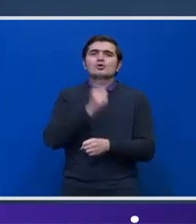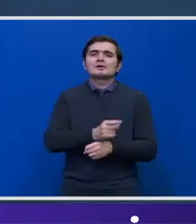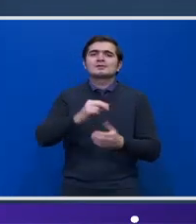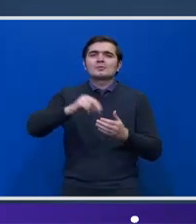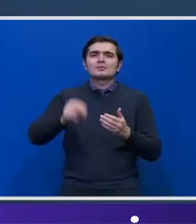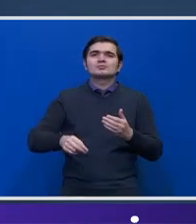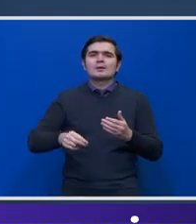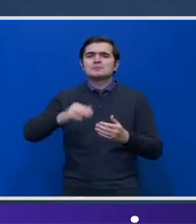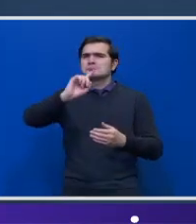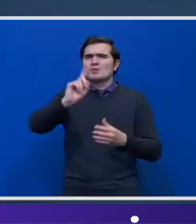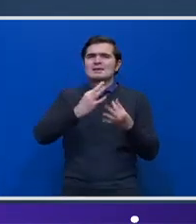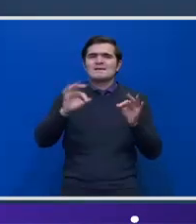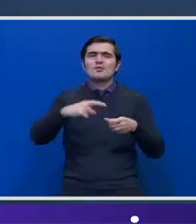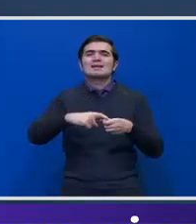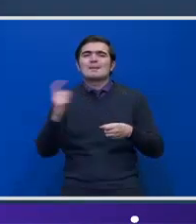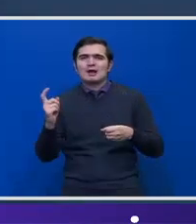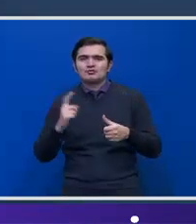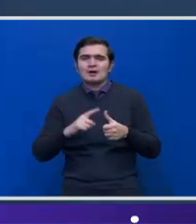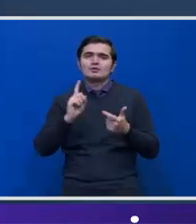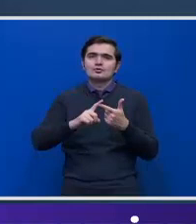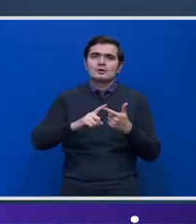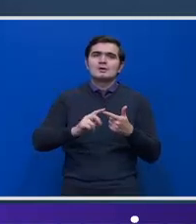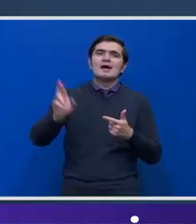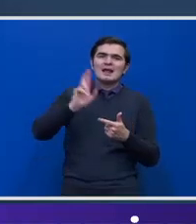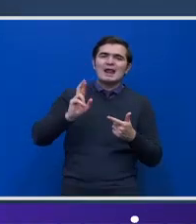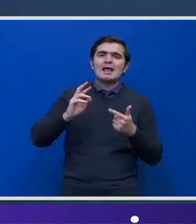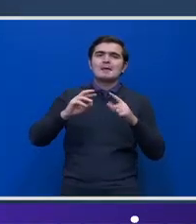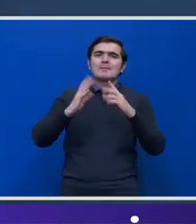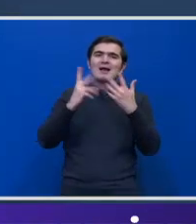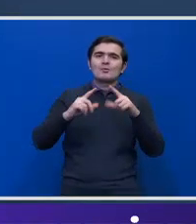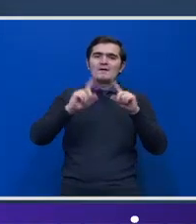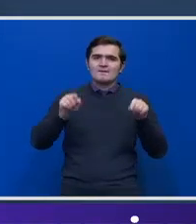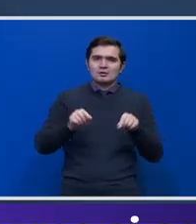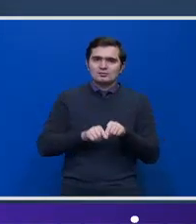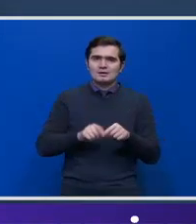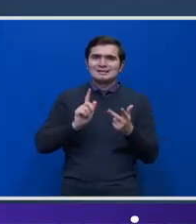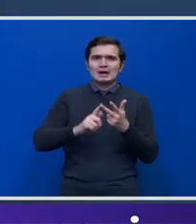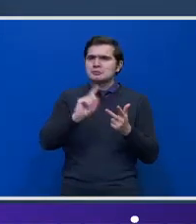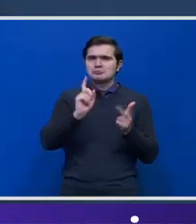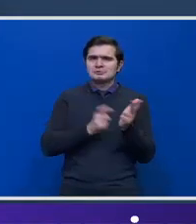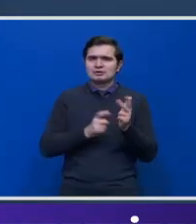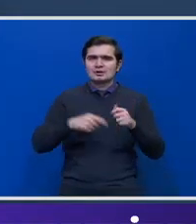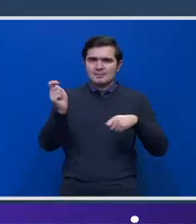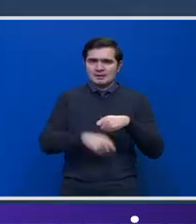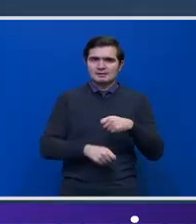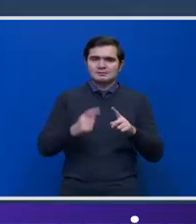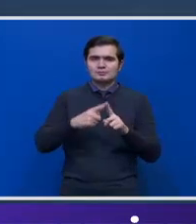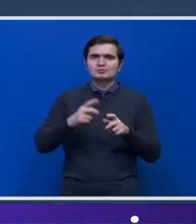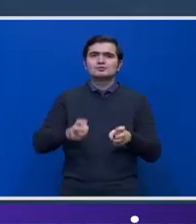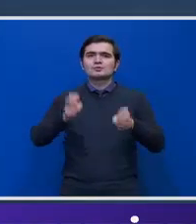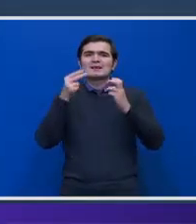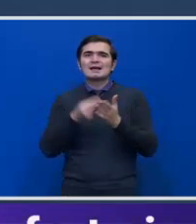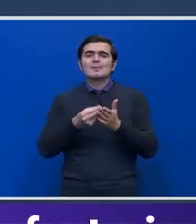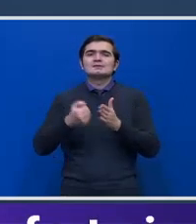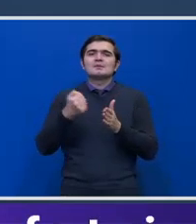Interzicerea debranșărilor, 2. Refacerea facturilor, neperceperea de penalități și suspendarea plăților până la